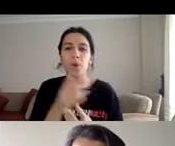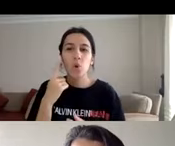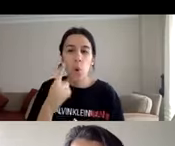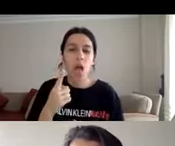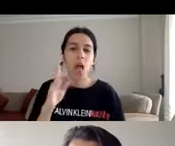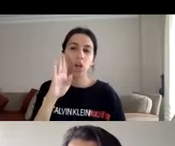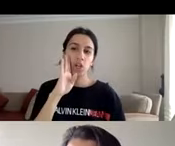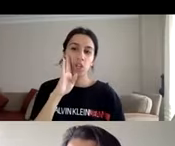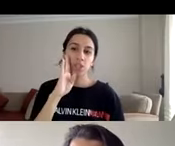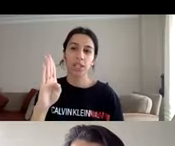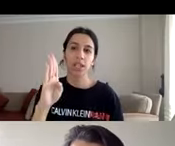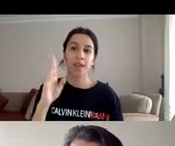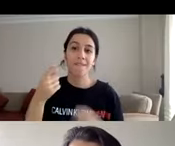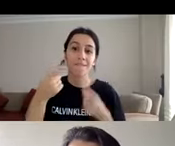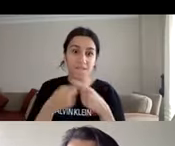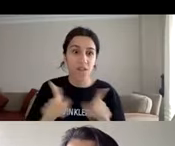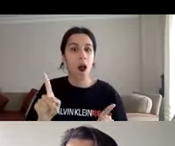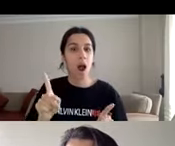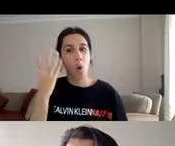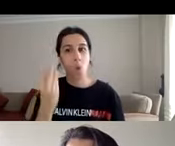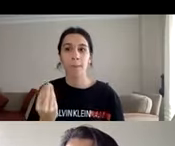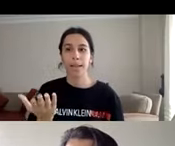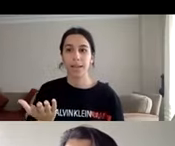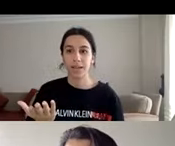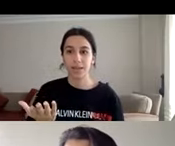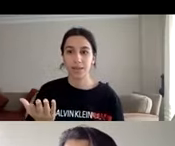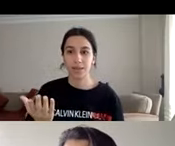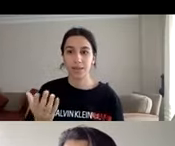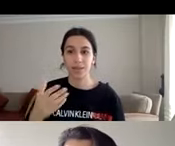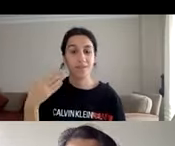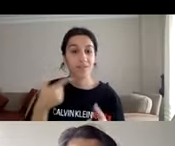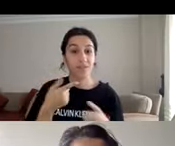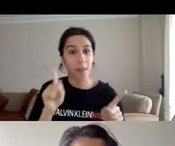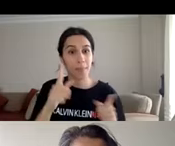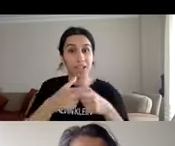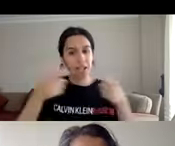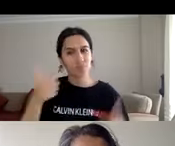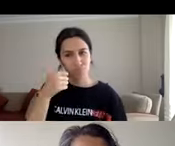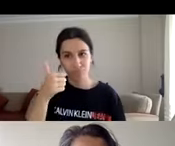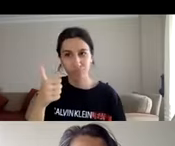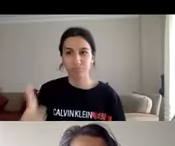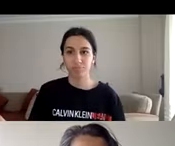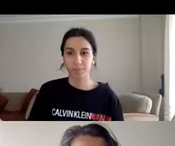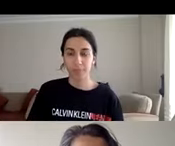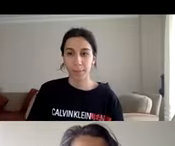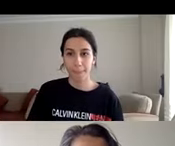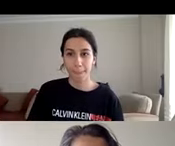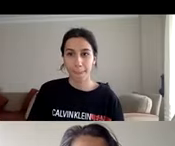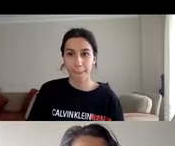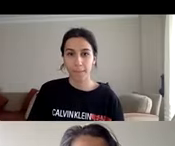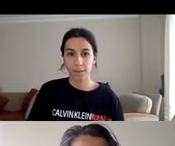bir fark yaratan gelişim kaydetmeniz, elde etmeniz mümkün. Peki.